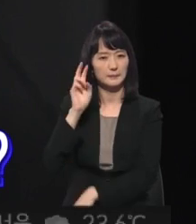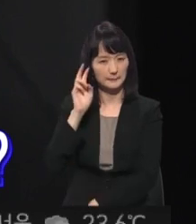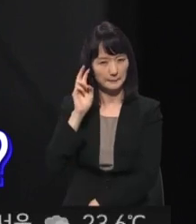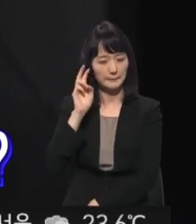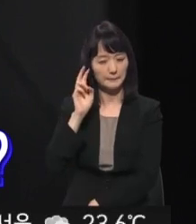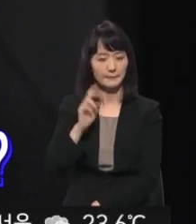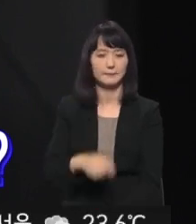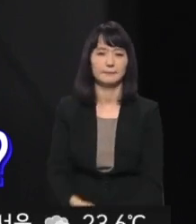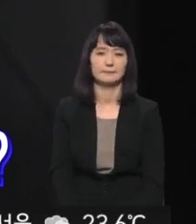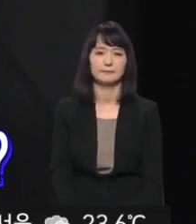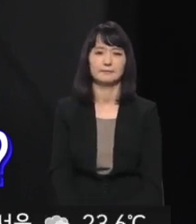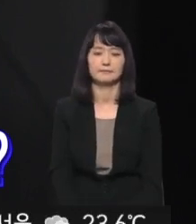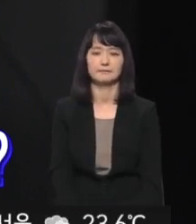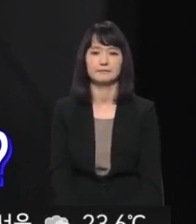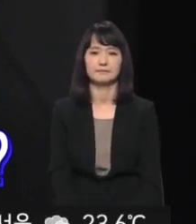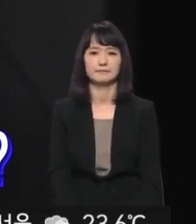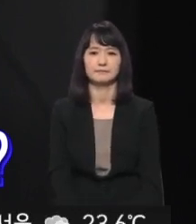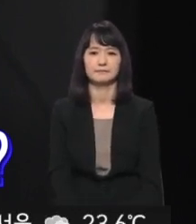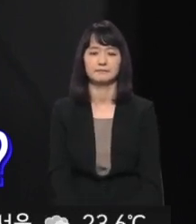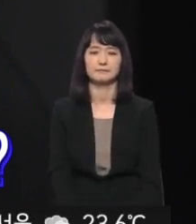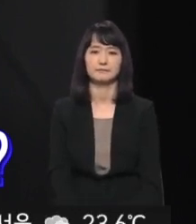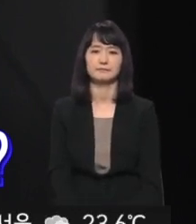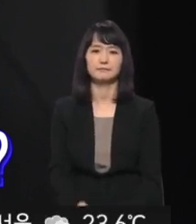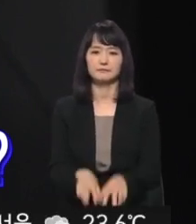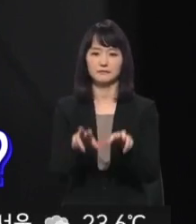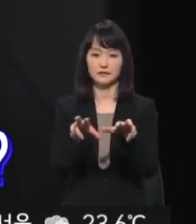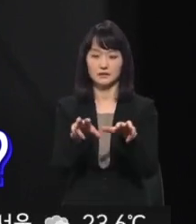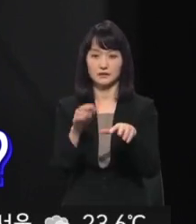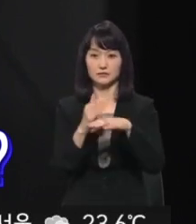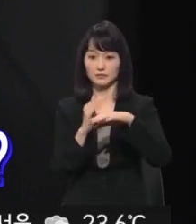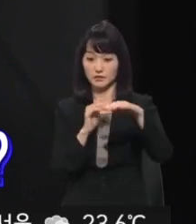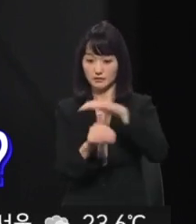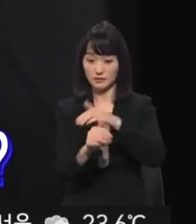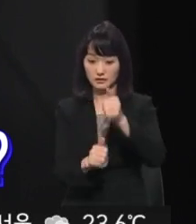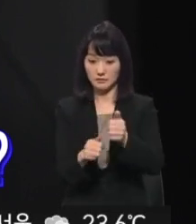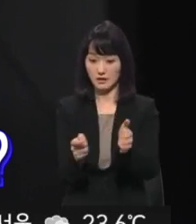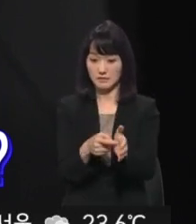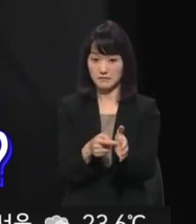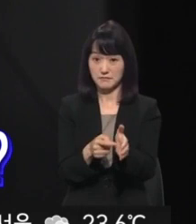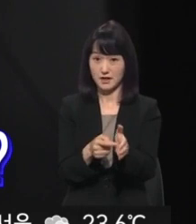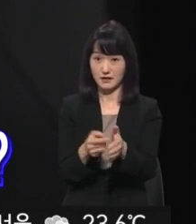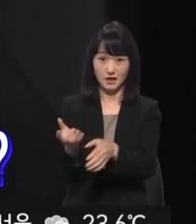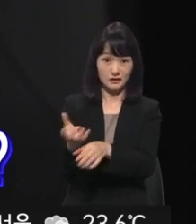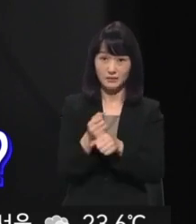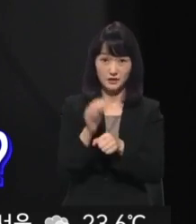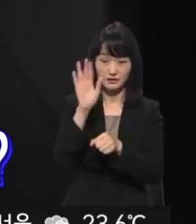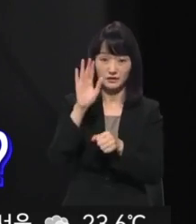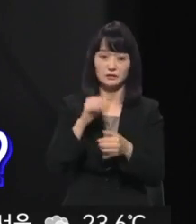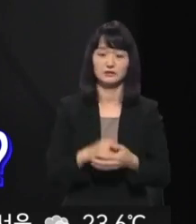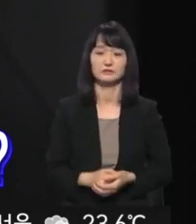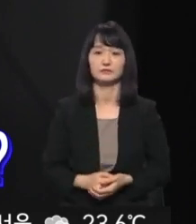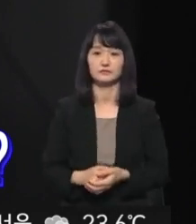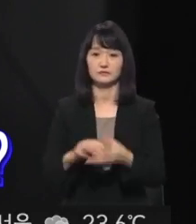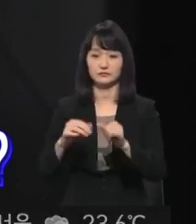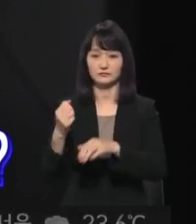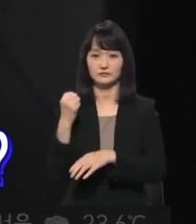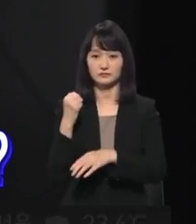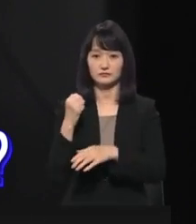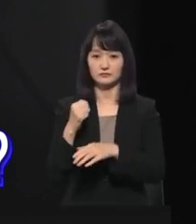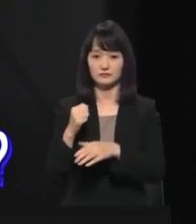으 그런 측면에서 뭐 지금 서둘러서 전당 되게 하기 보다는 뭐 당이 이제 좀 수습 방안을